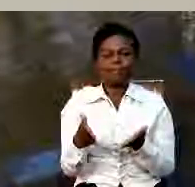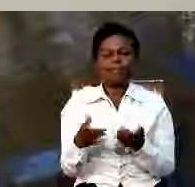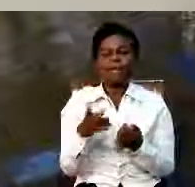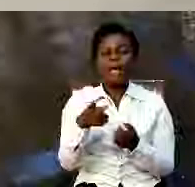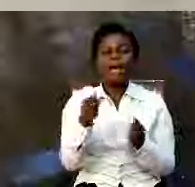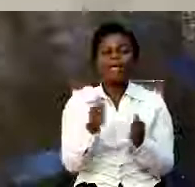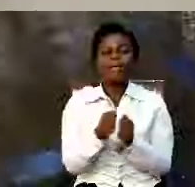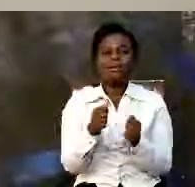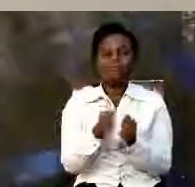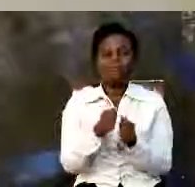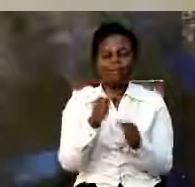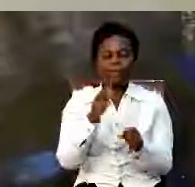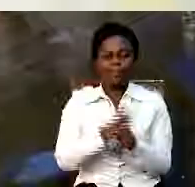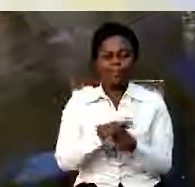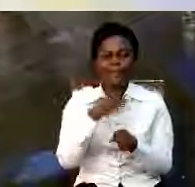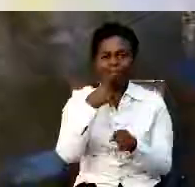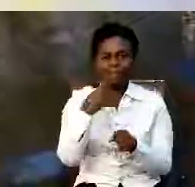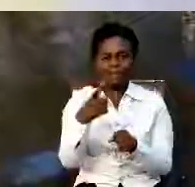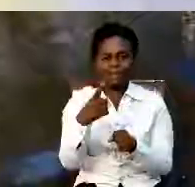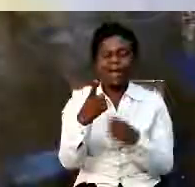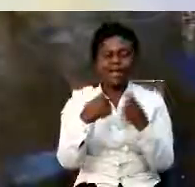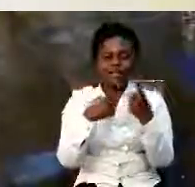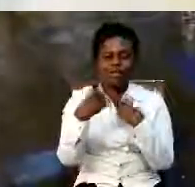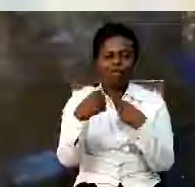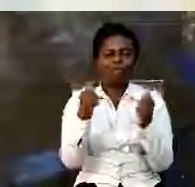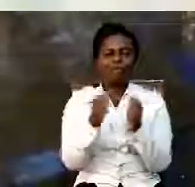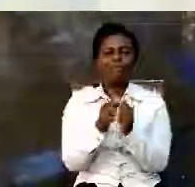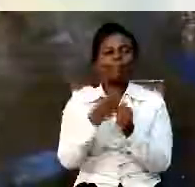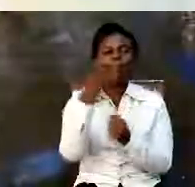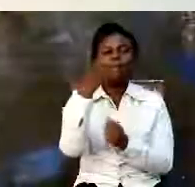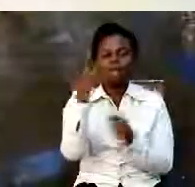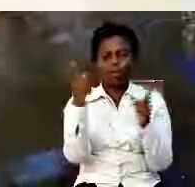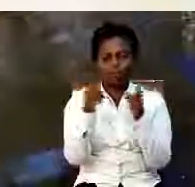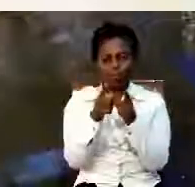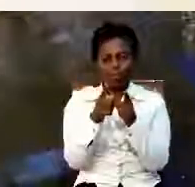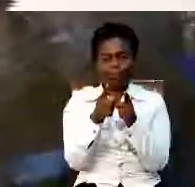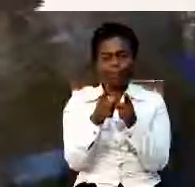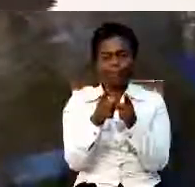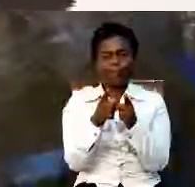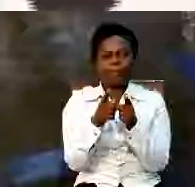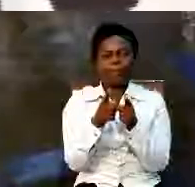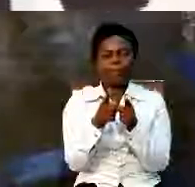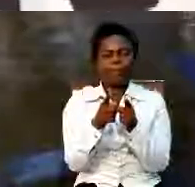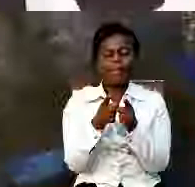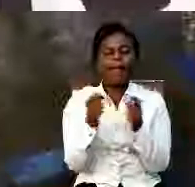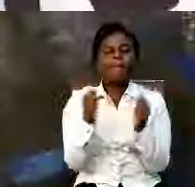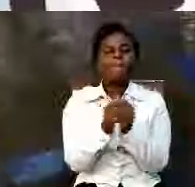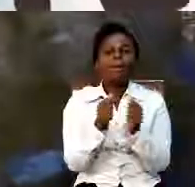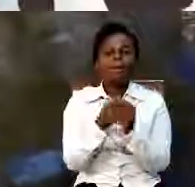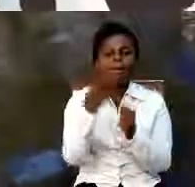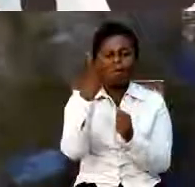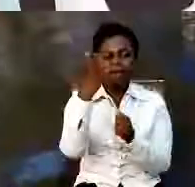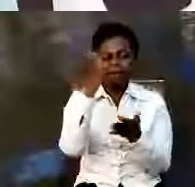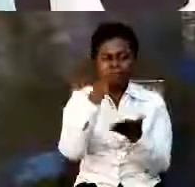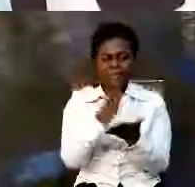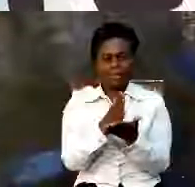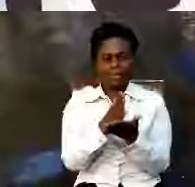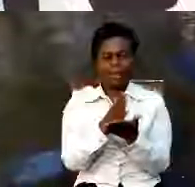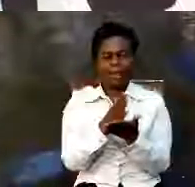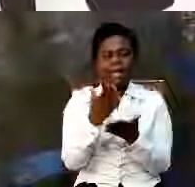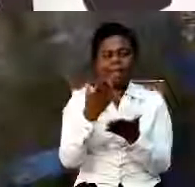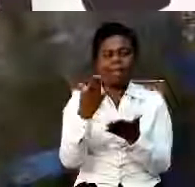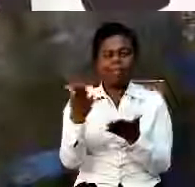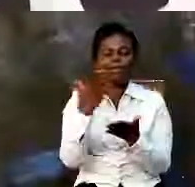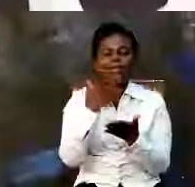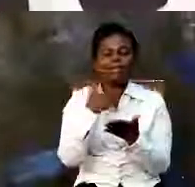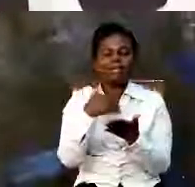mambo mengi nimesema, lakini nataka kuzungumza mambo manne kwa ufupi kama muda utakavyoniruhusu. Mambo manne hasa ambayo